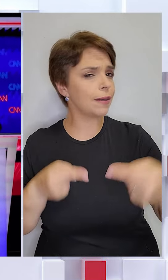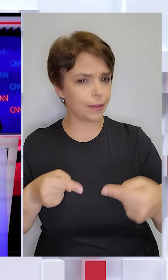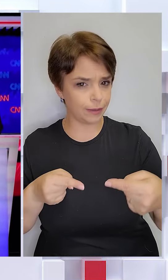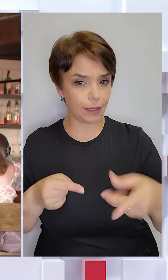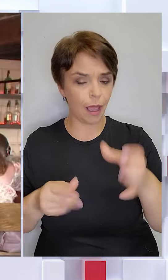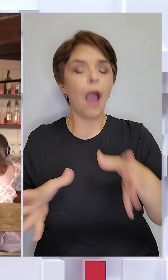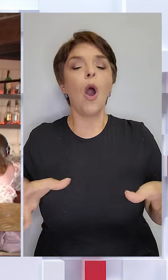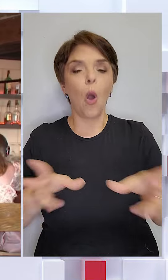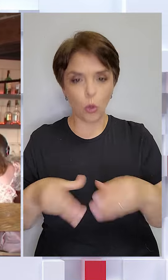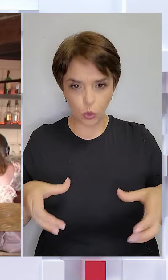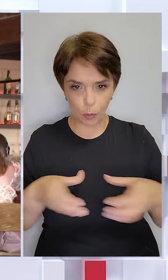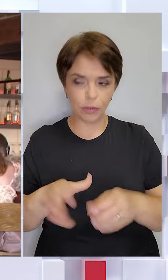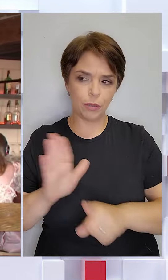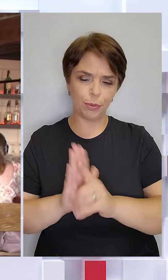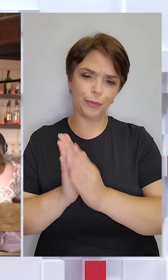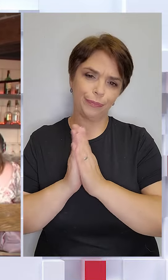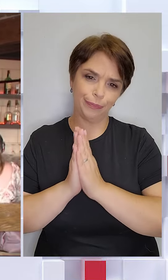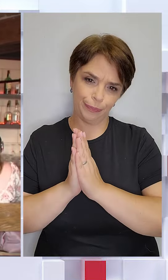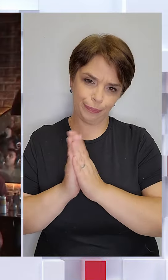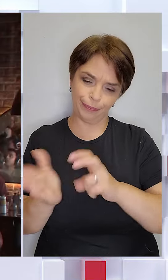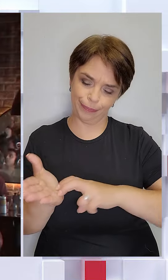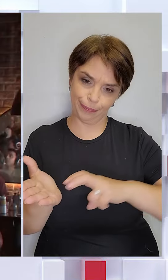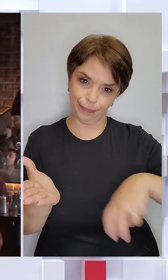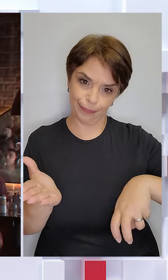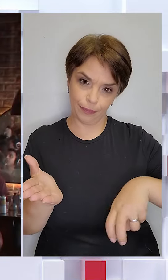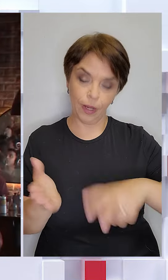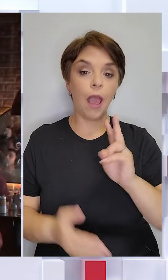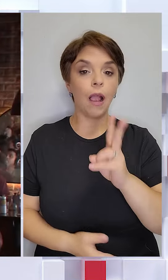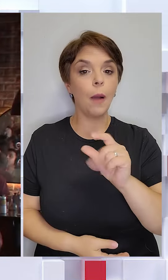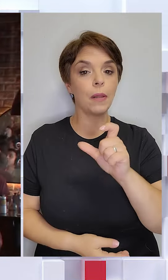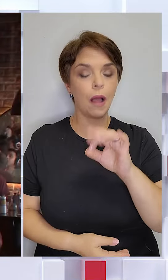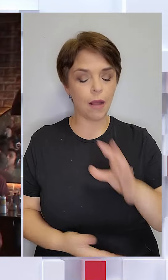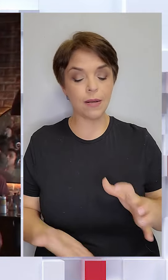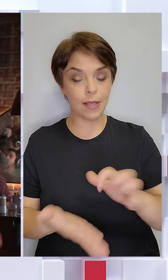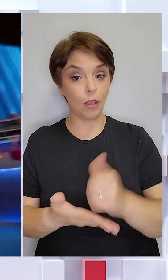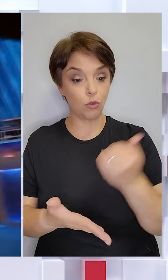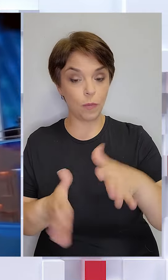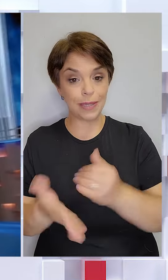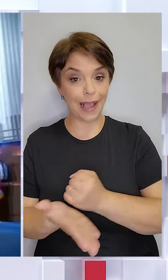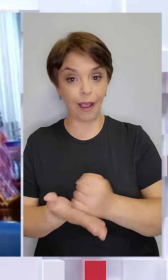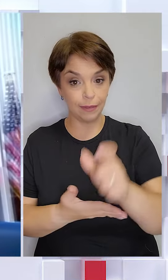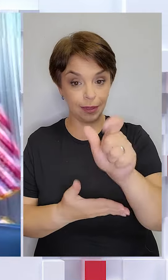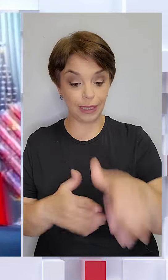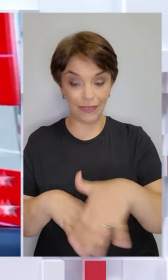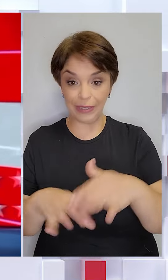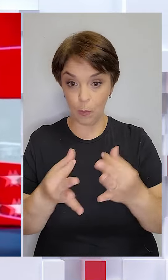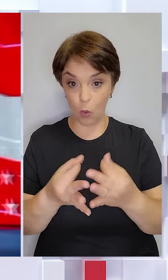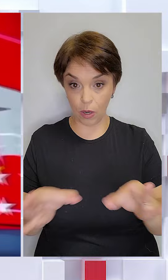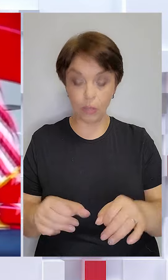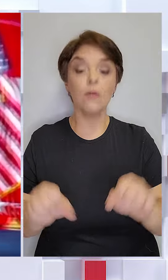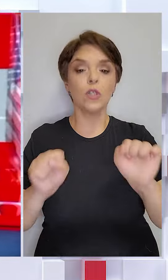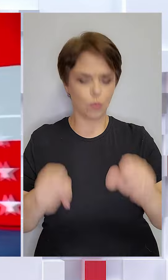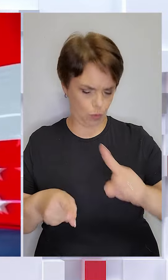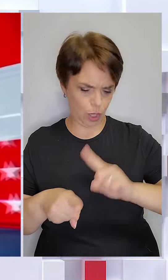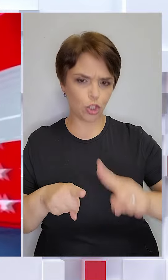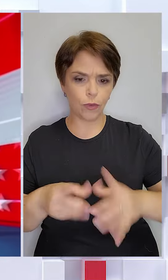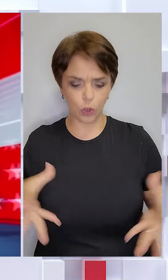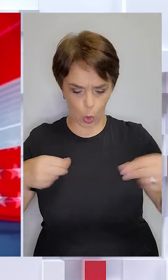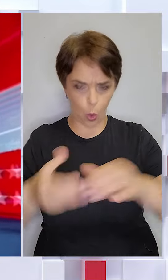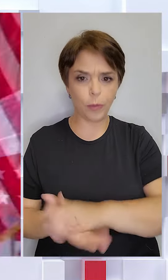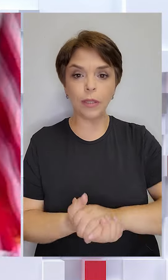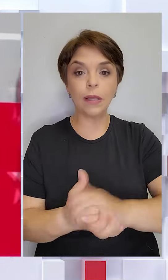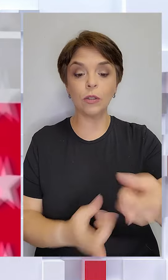а й однопартійці почали закликати його піти. Камала Гарріс, зайнявши місце кандидата від демократів, змогла швидко